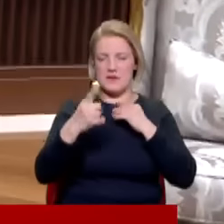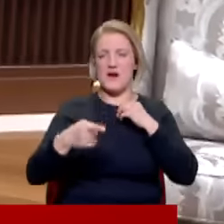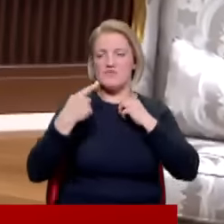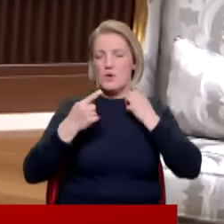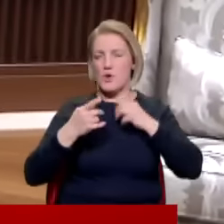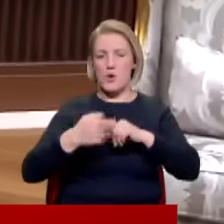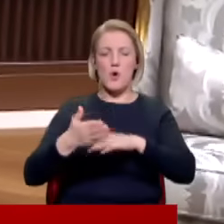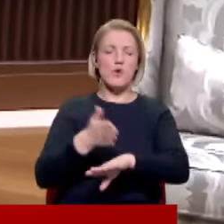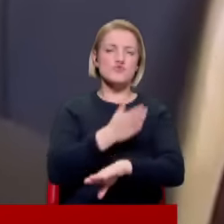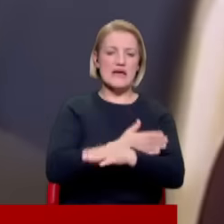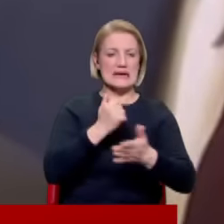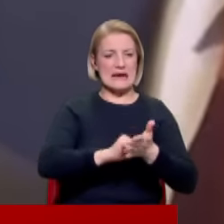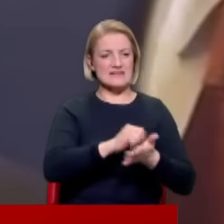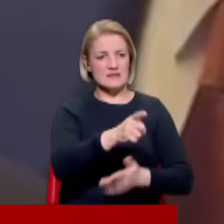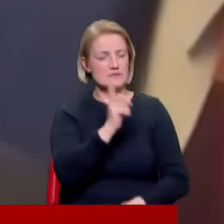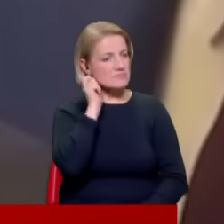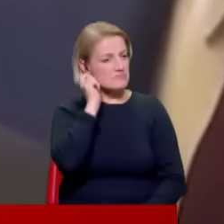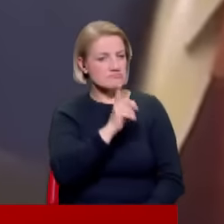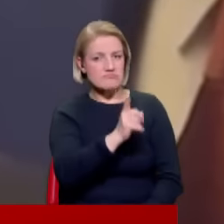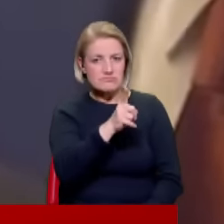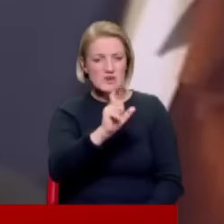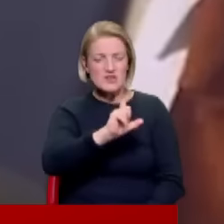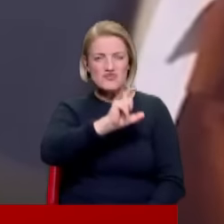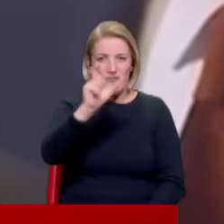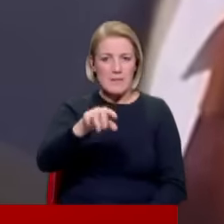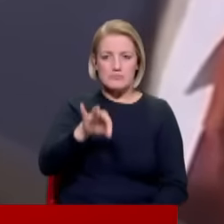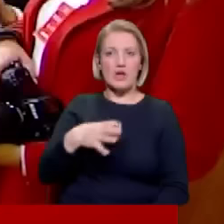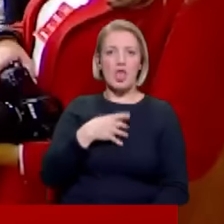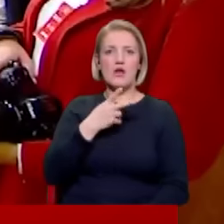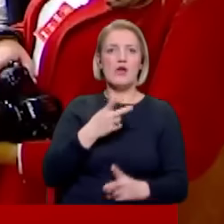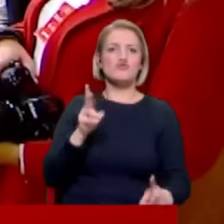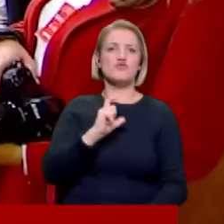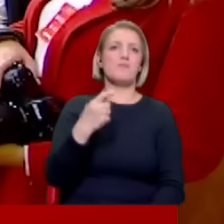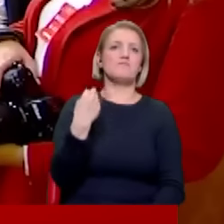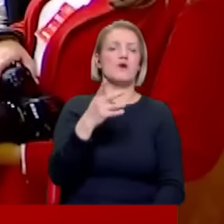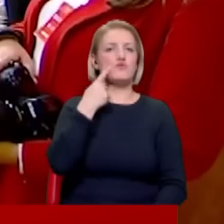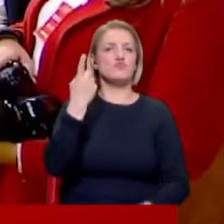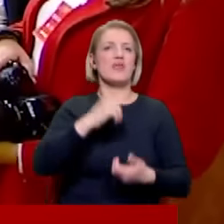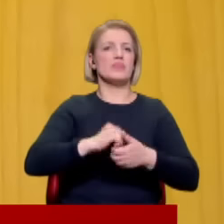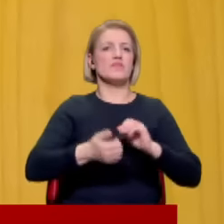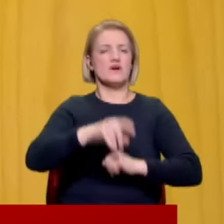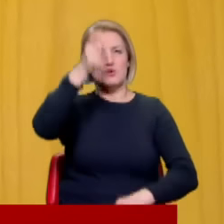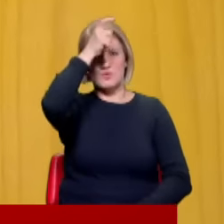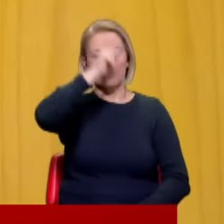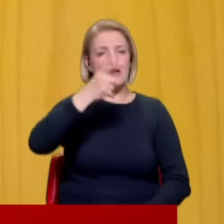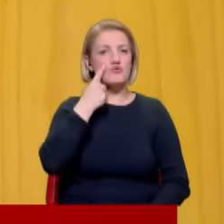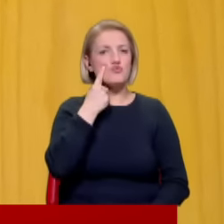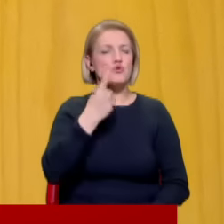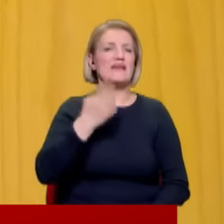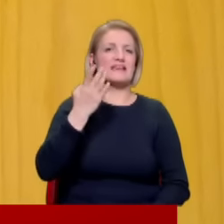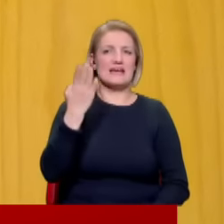hafta önce gazeteciyi azarladığı sorunun yanıtını bugün kendisi verdi. Cumhur İttifakı Türkiye